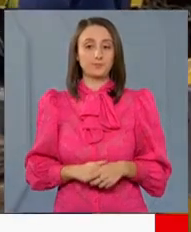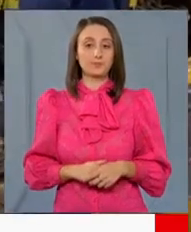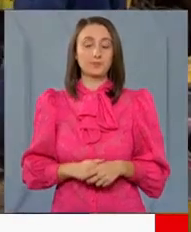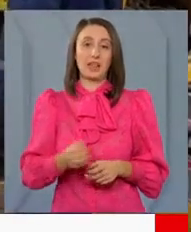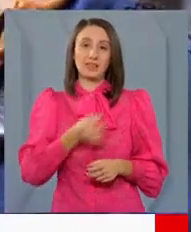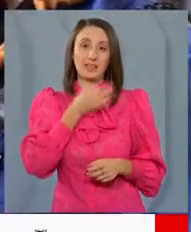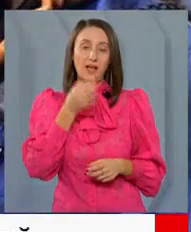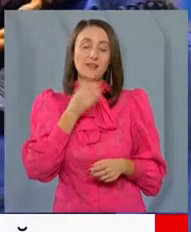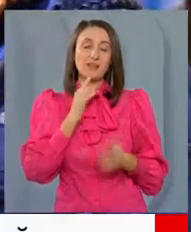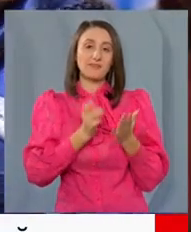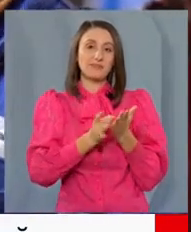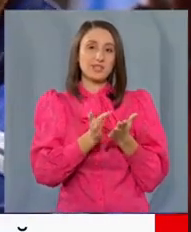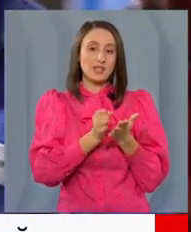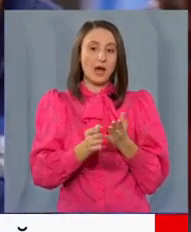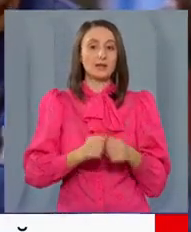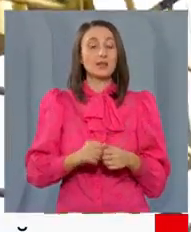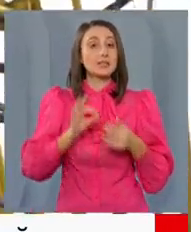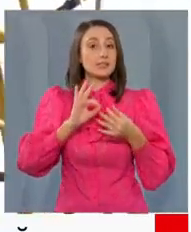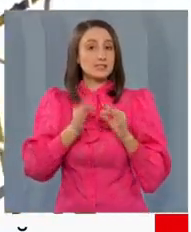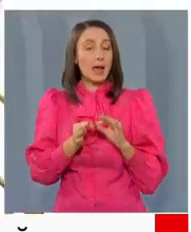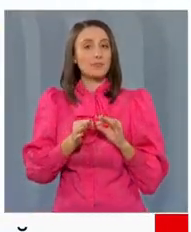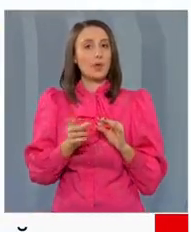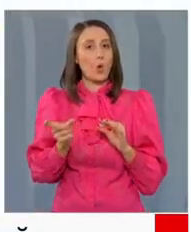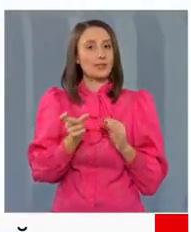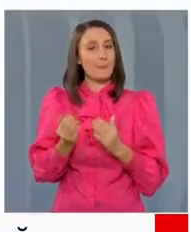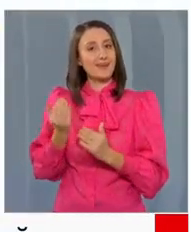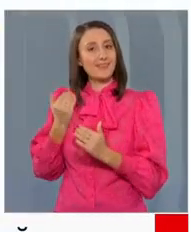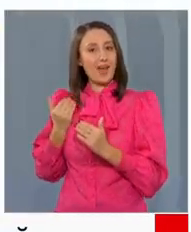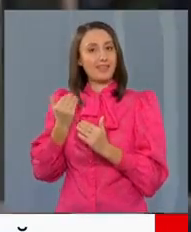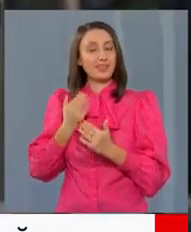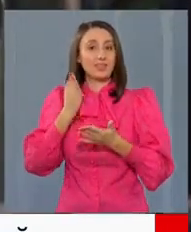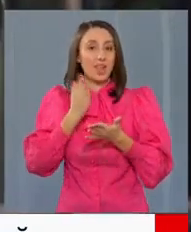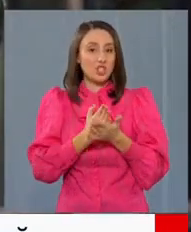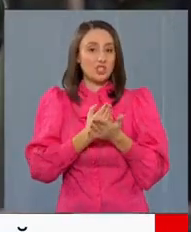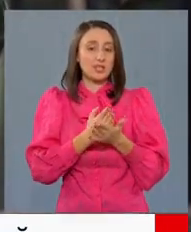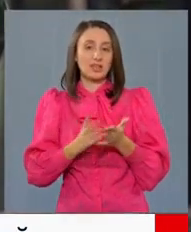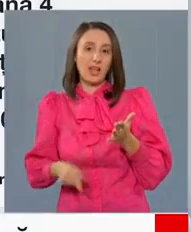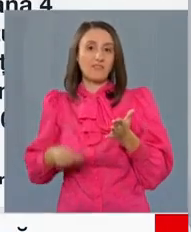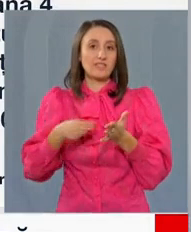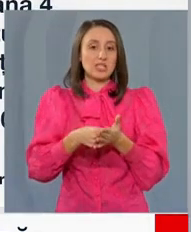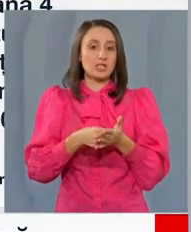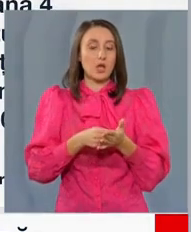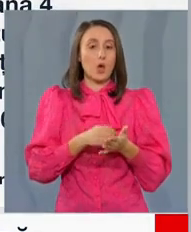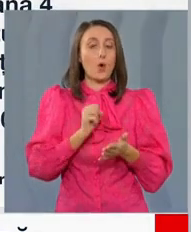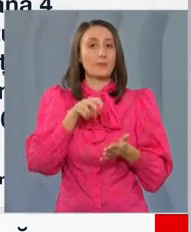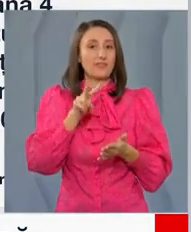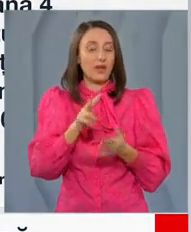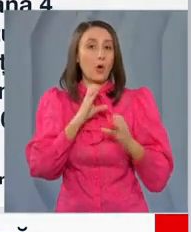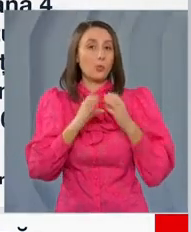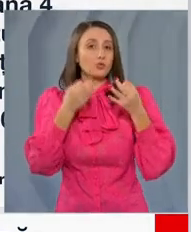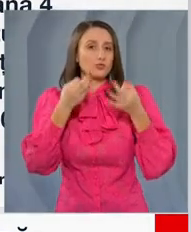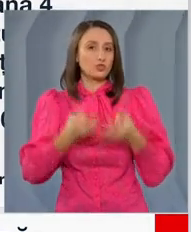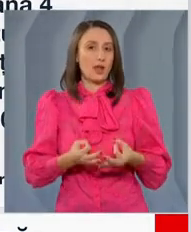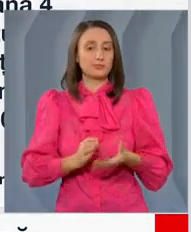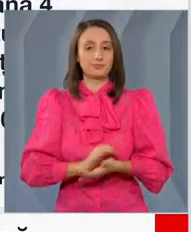Declarația de comercialitate constituie etapă premergătoare înaintea deciziei finale de investiție OMV Petrom operator